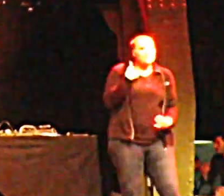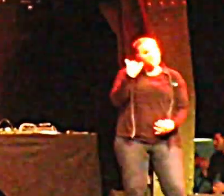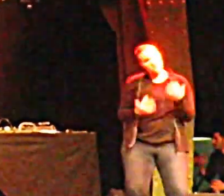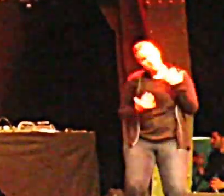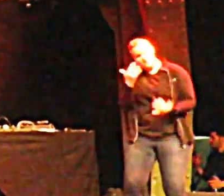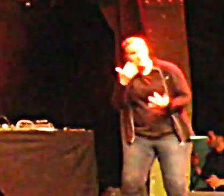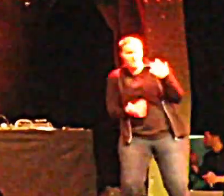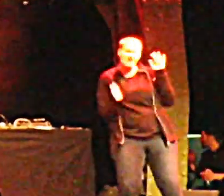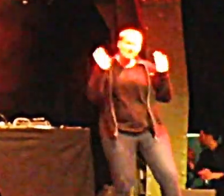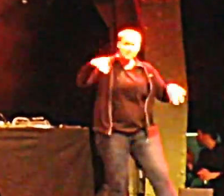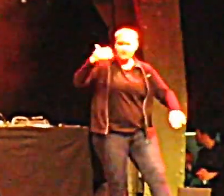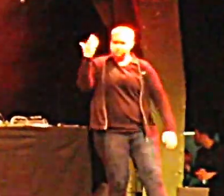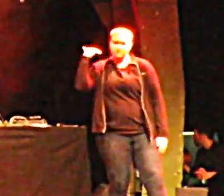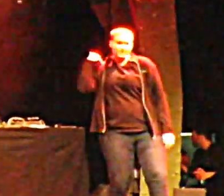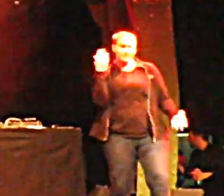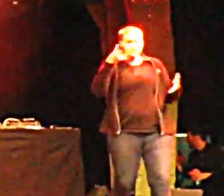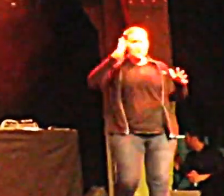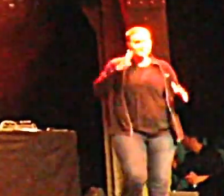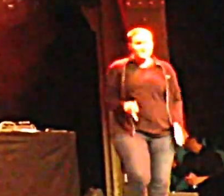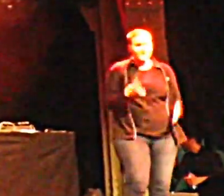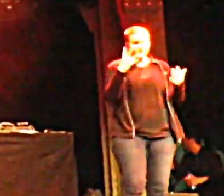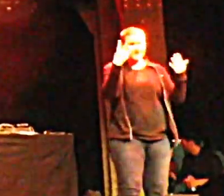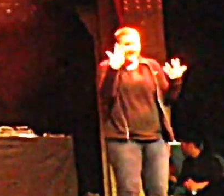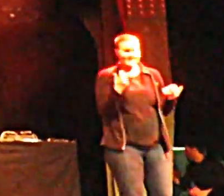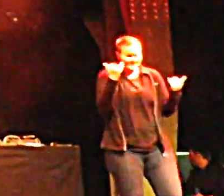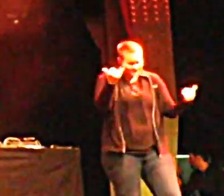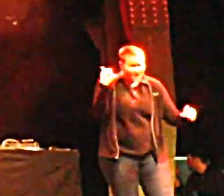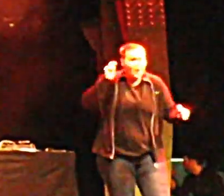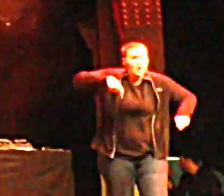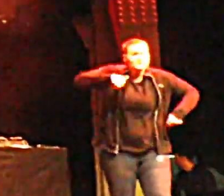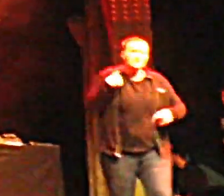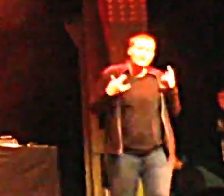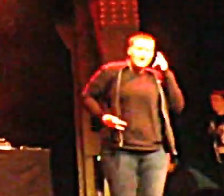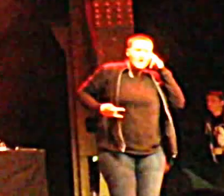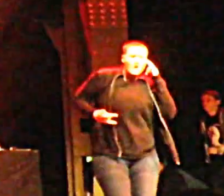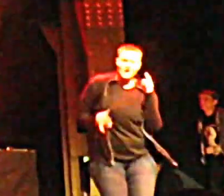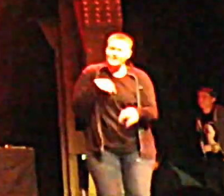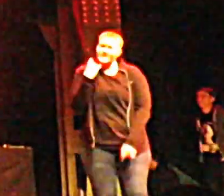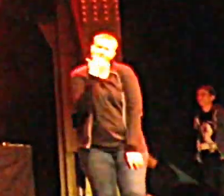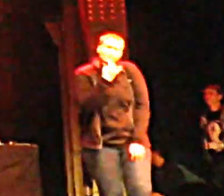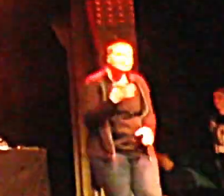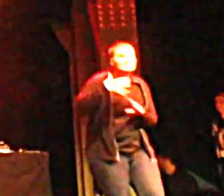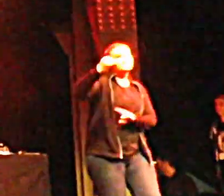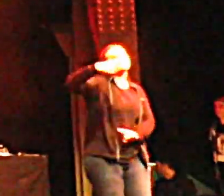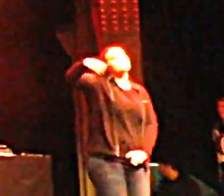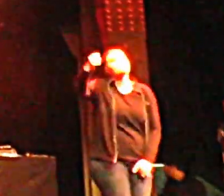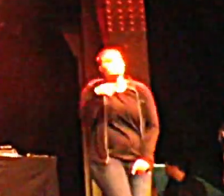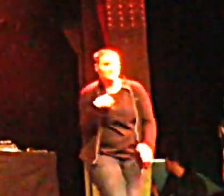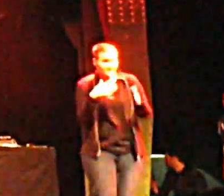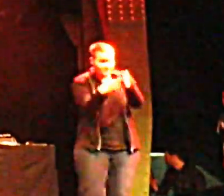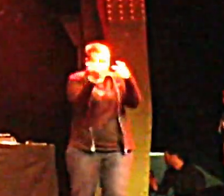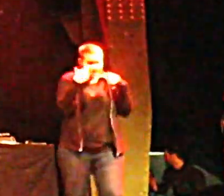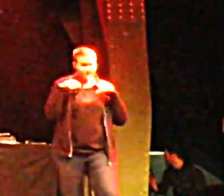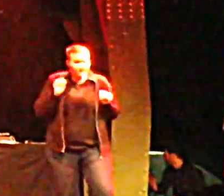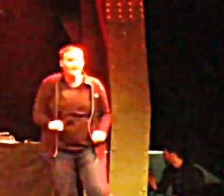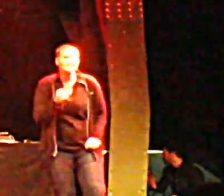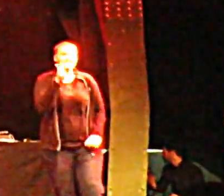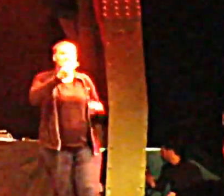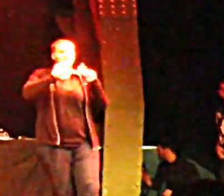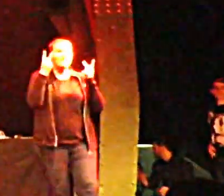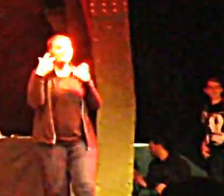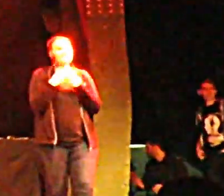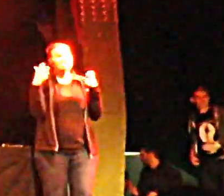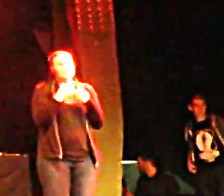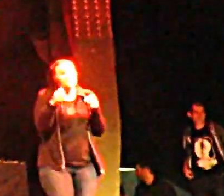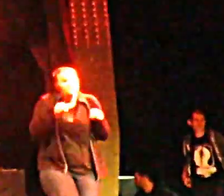nicht erst seit gestern, sondern 1984. Wir lieben diese Spiel. Spielen immer auf Sieg. Das Einzige, was uns stoppen könnte, wäre der dritte Weltkrieg. Aber